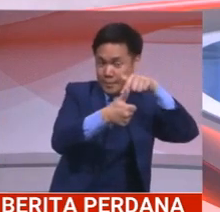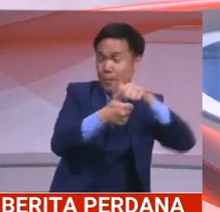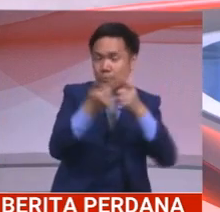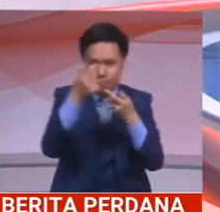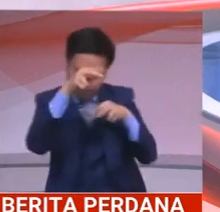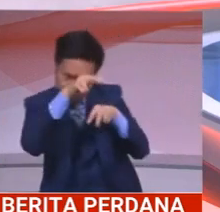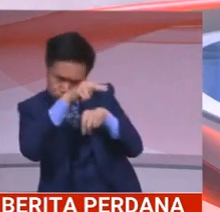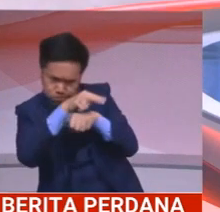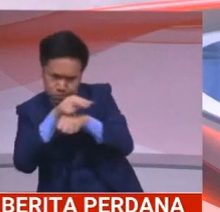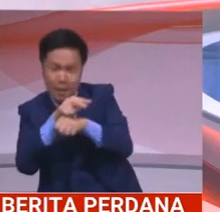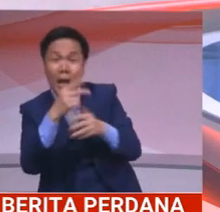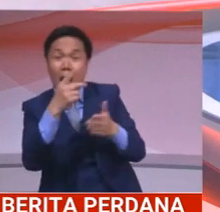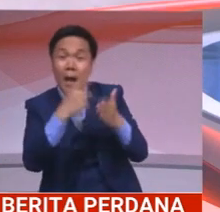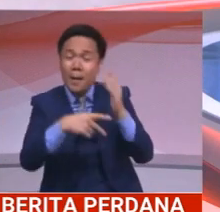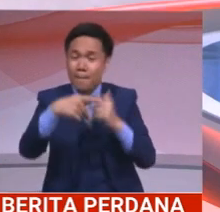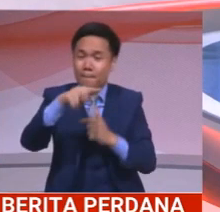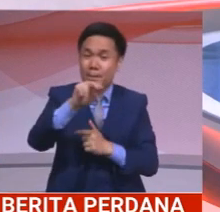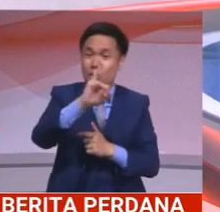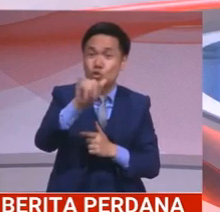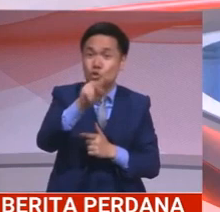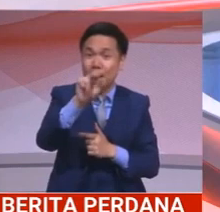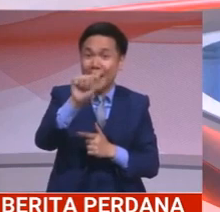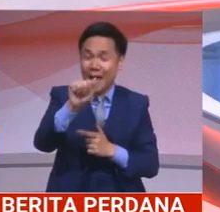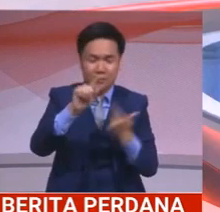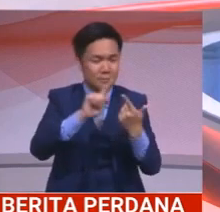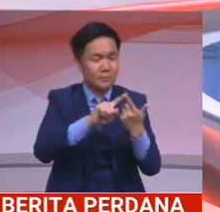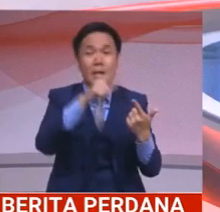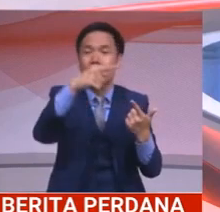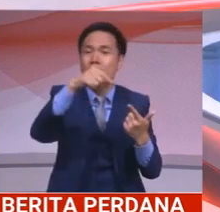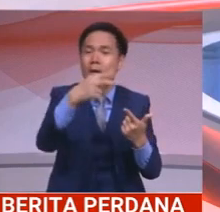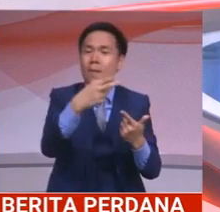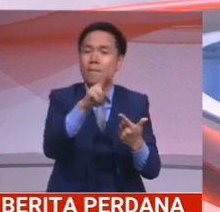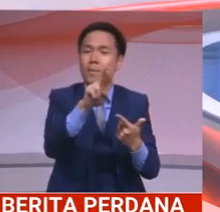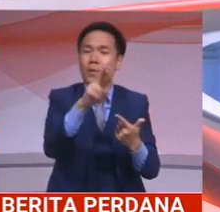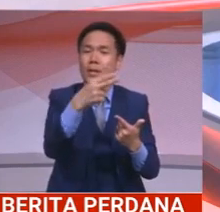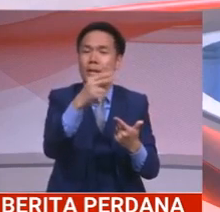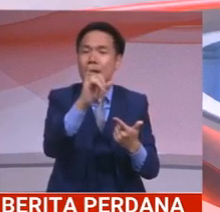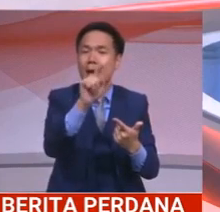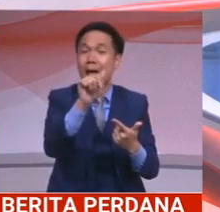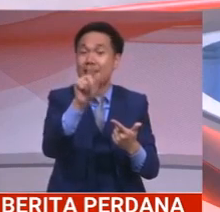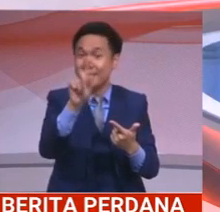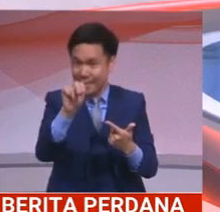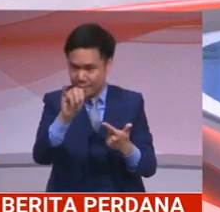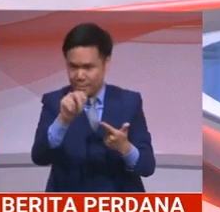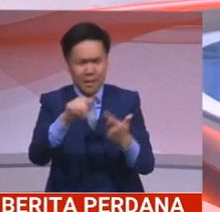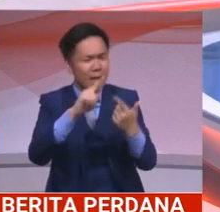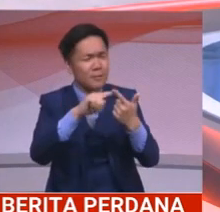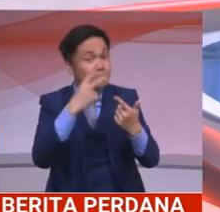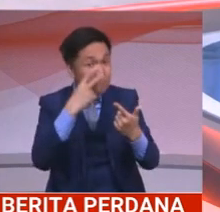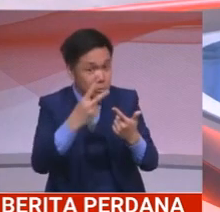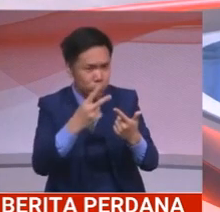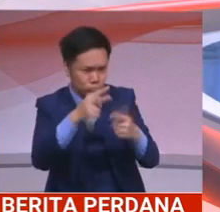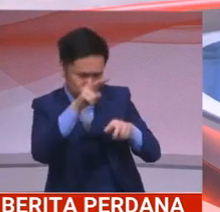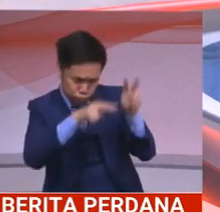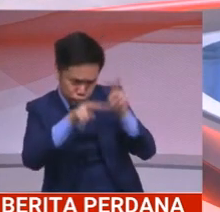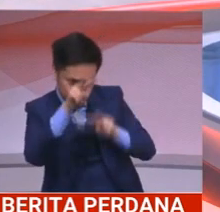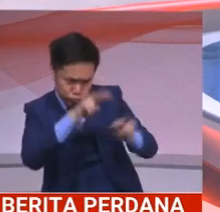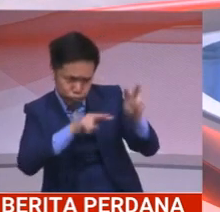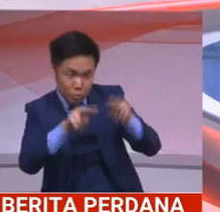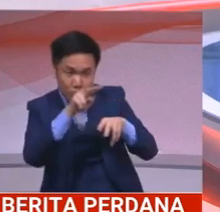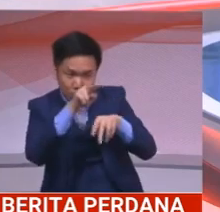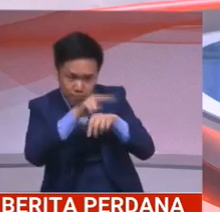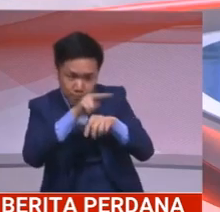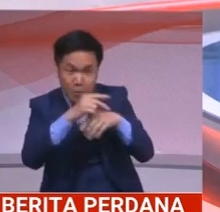pakej Penjana dan Prihatin yang akan mengumumkan prestasi pelaksanaan dari semasa ke semasa.